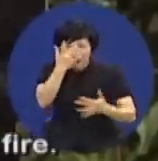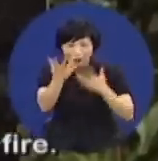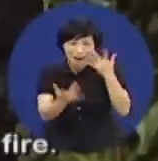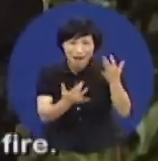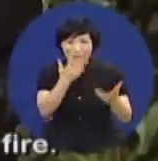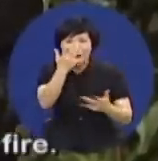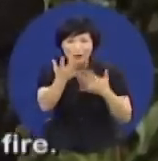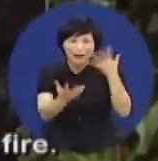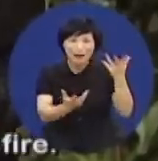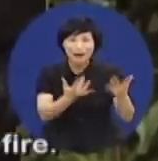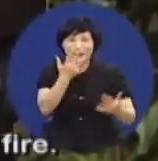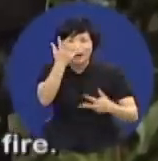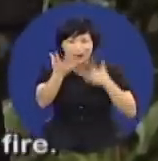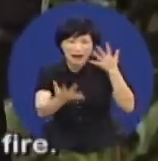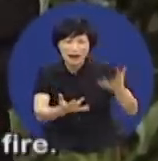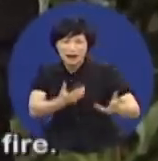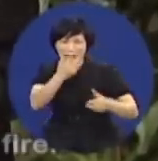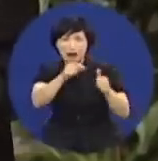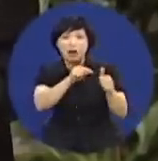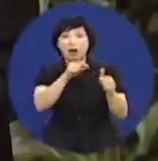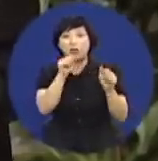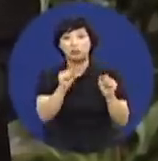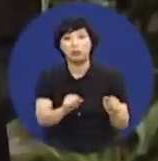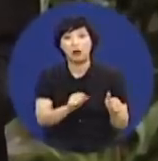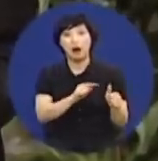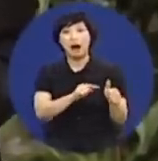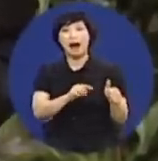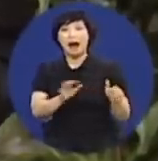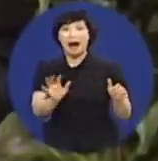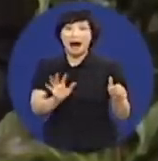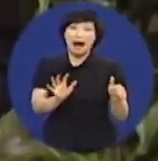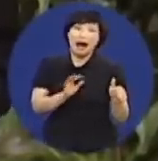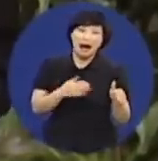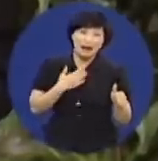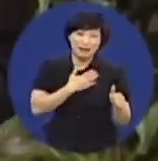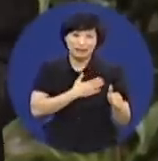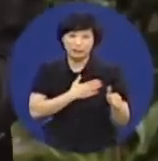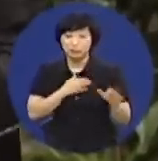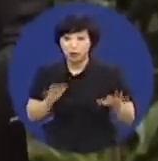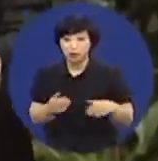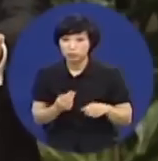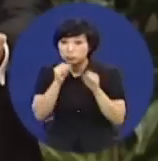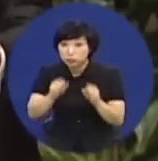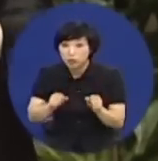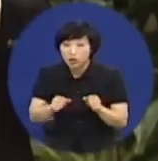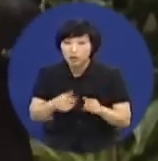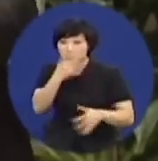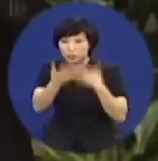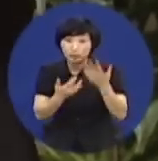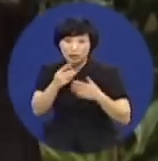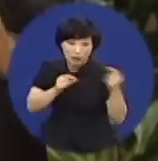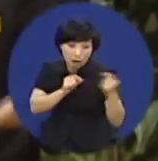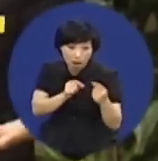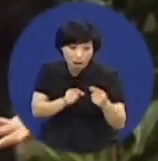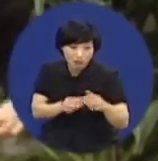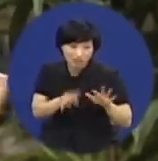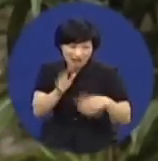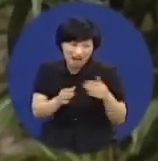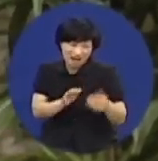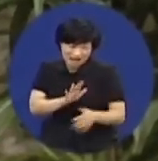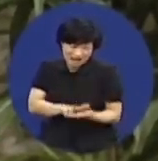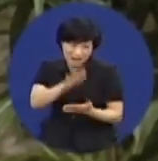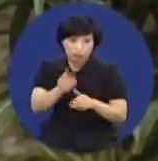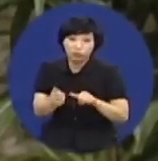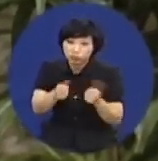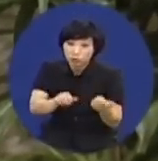ぼうぼう燃え上がる炎の中に入りました。肉は火の中に入ったら燃え